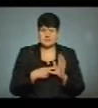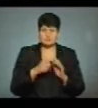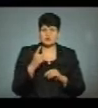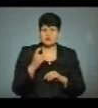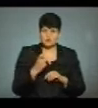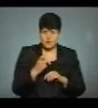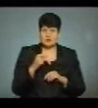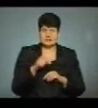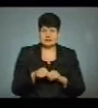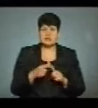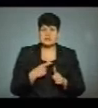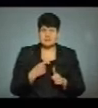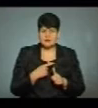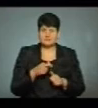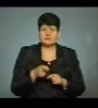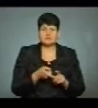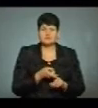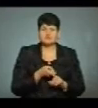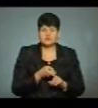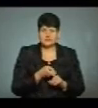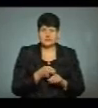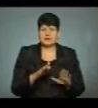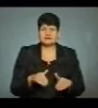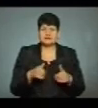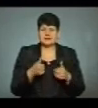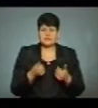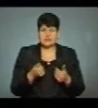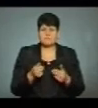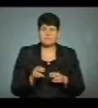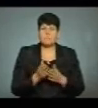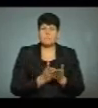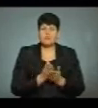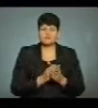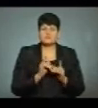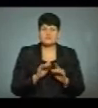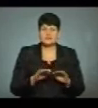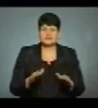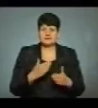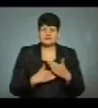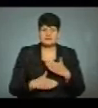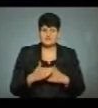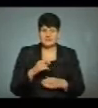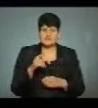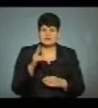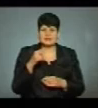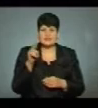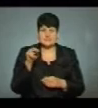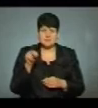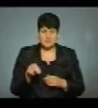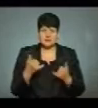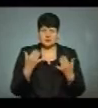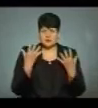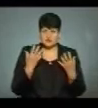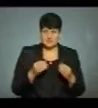2507-100, так вона називалася, вона стосувалася щодо надання реабілітаційних послуг тільки дітям з інвалідністю з ДЦП. На сьогоднішній день